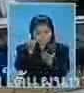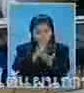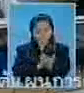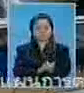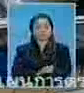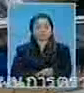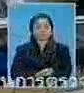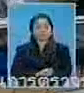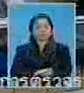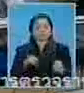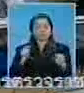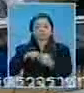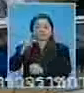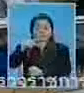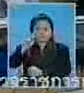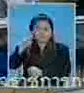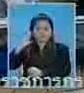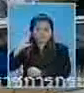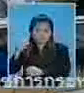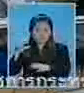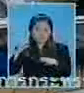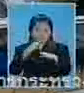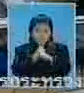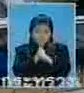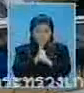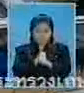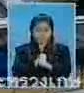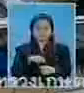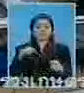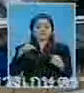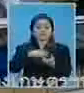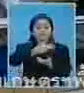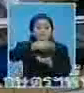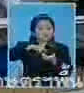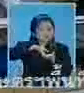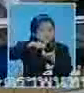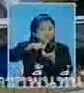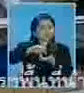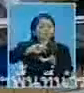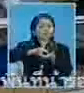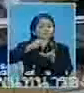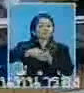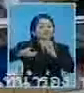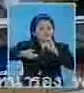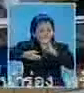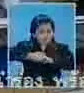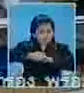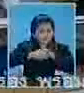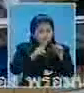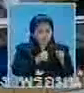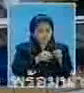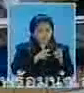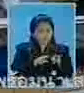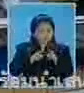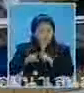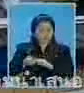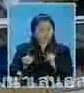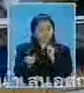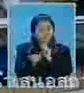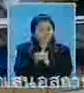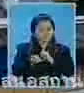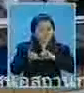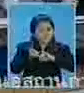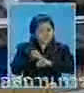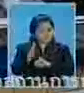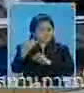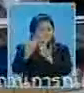ก็คือทางปปช.ก็ได้สรุปว่าเป็นการขอร่วมมือจากภาครัฐไม่มีข้อตกลงในเรื่องผลประโยชน์ตอบแทนหรือการยกเว้นภาษีให้แก่บ